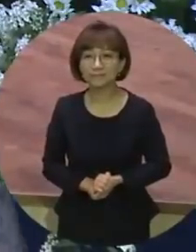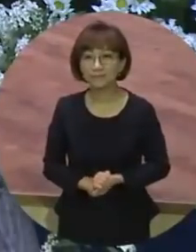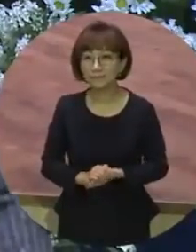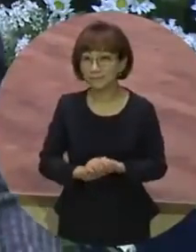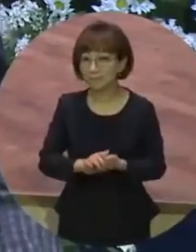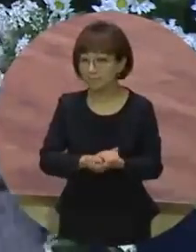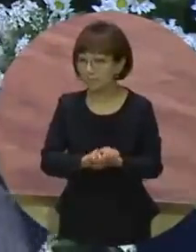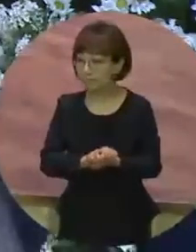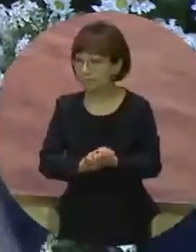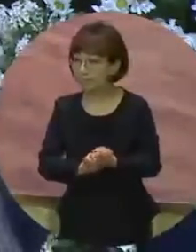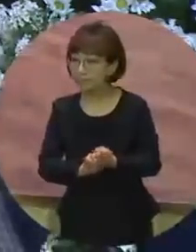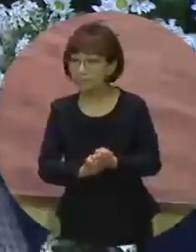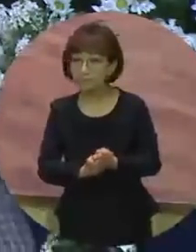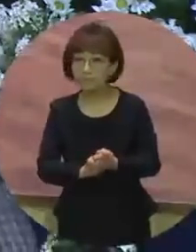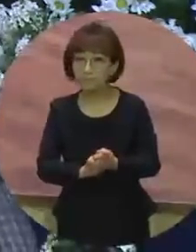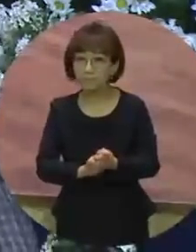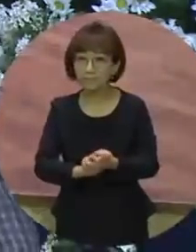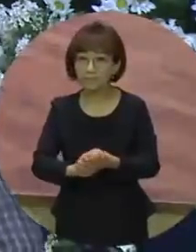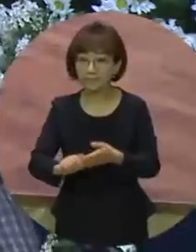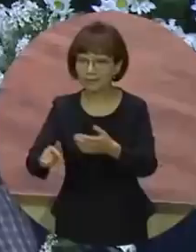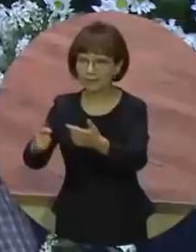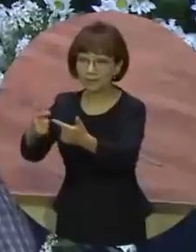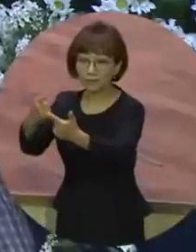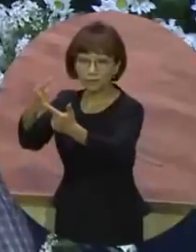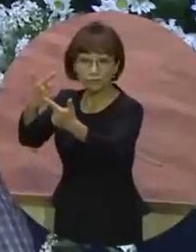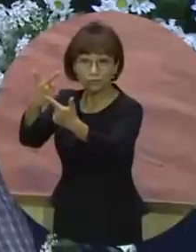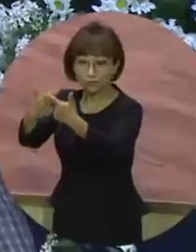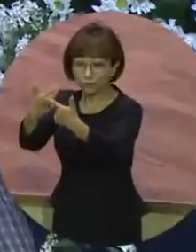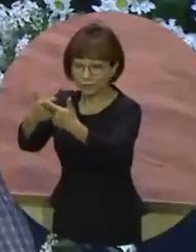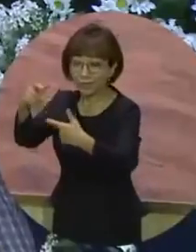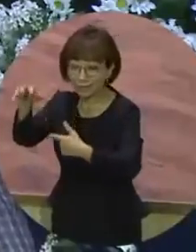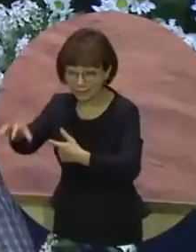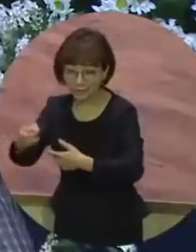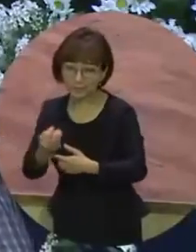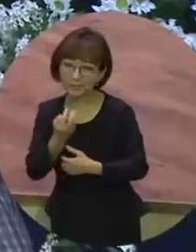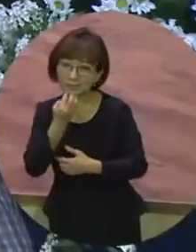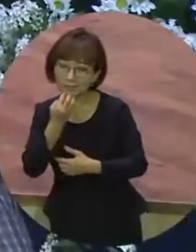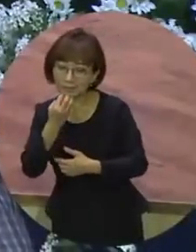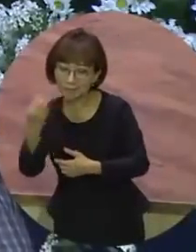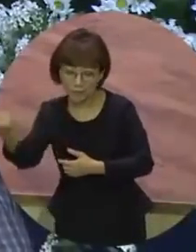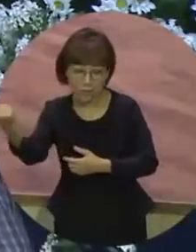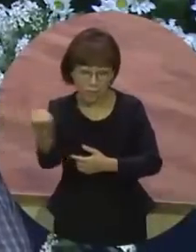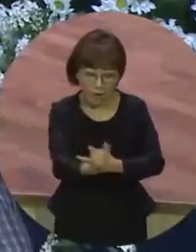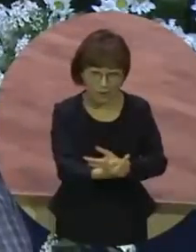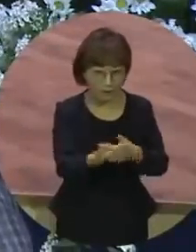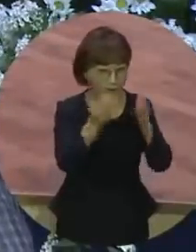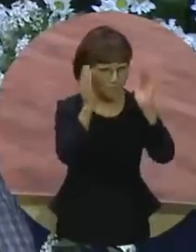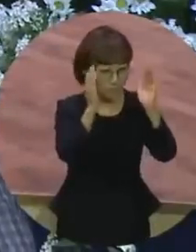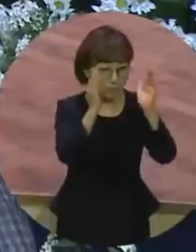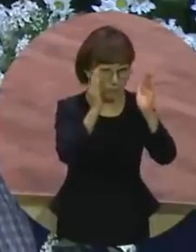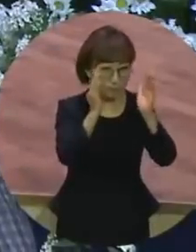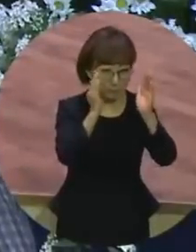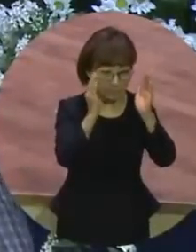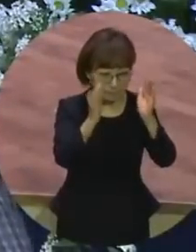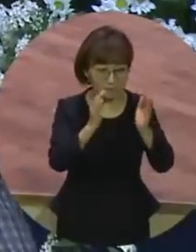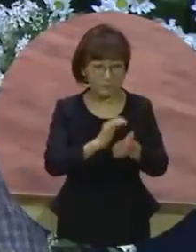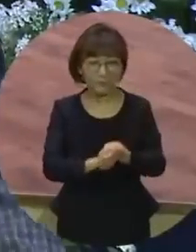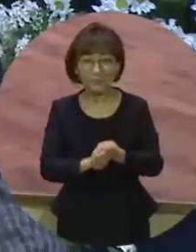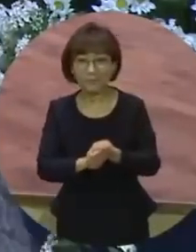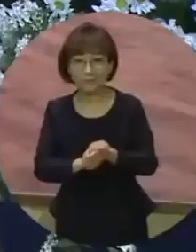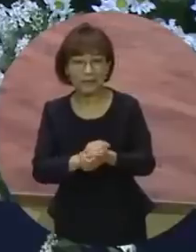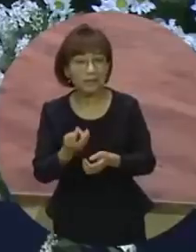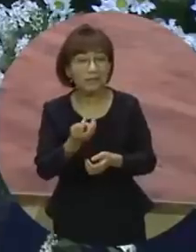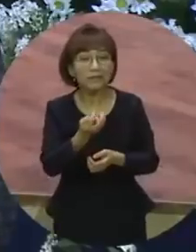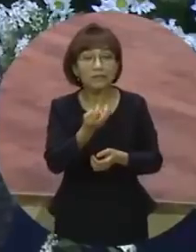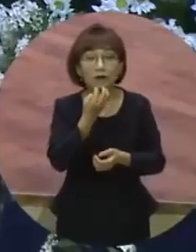부산에서 이제 서울로 이제 유학원 부산 학생하고 서울에 살던 서울 학생이 같이 자취를 하게 됐어. 자취를 하게